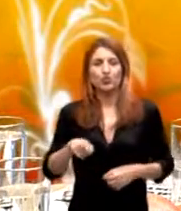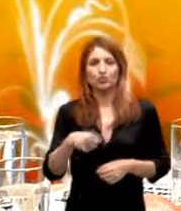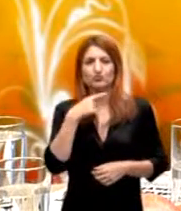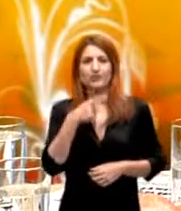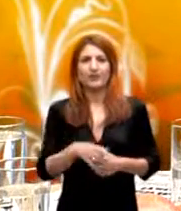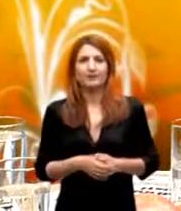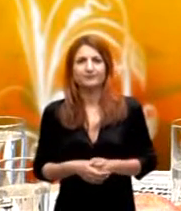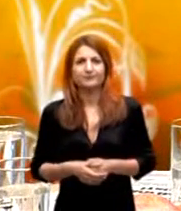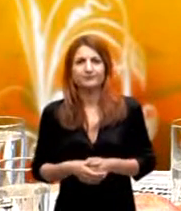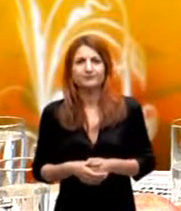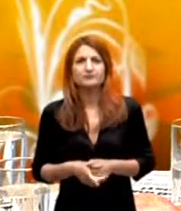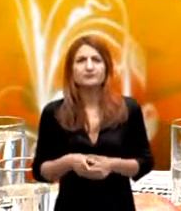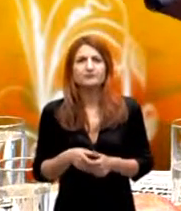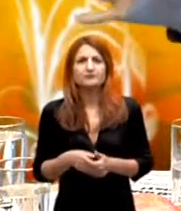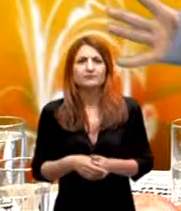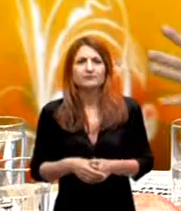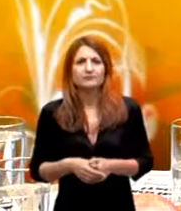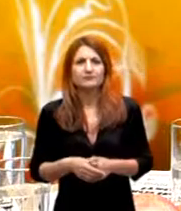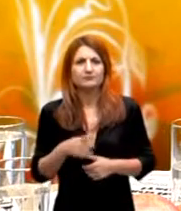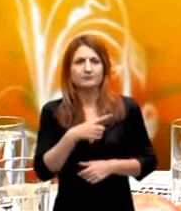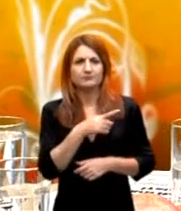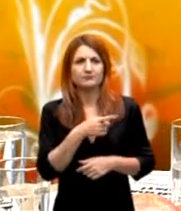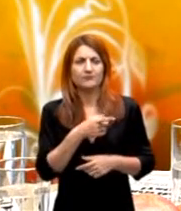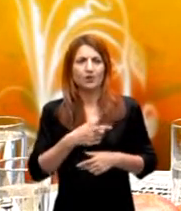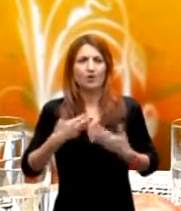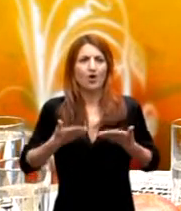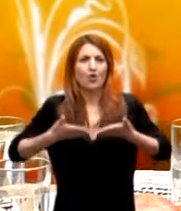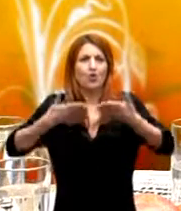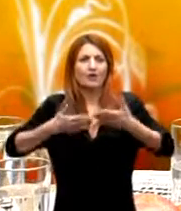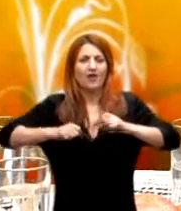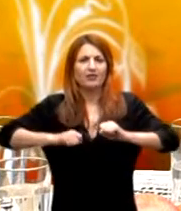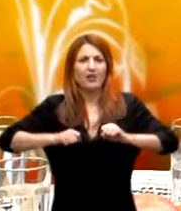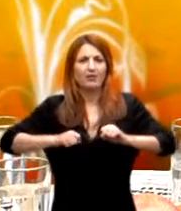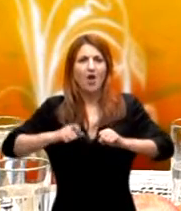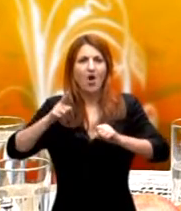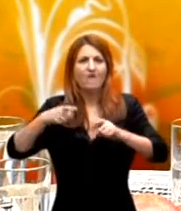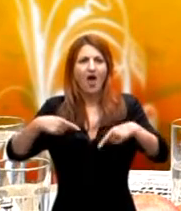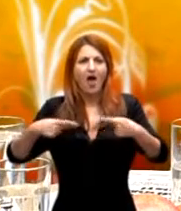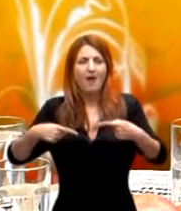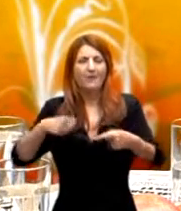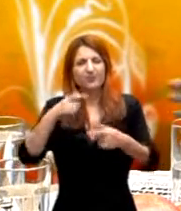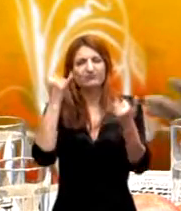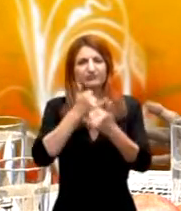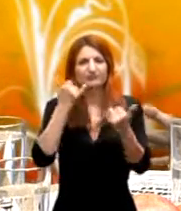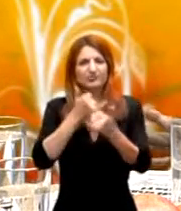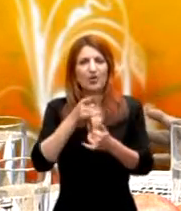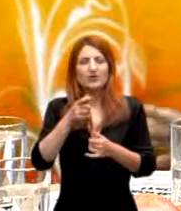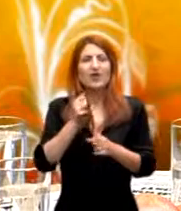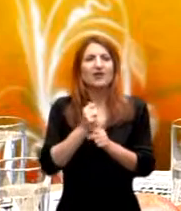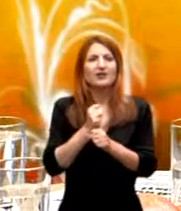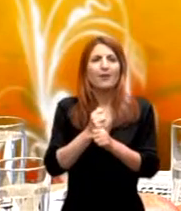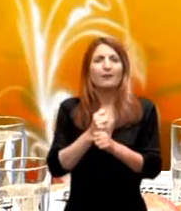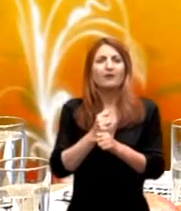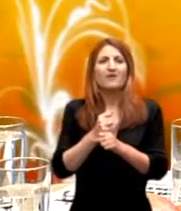Košić, hoćemo mu izmjeriti. On je gore debel. Dobro, samo vam moram reći da je ovaj aparat koji puno griješi, da radi na principu